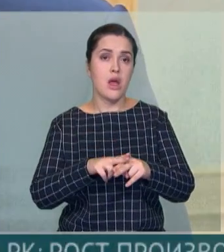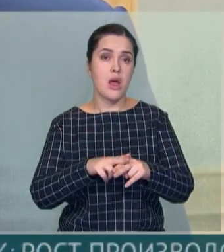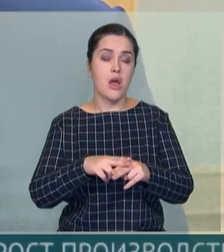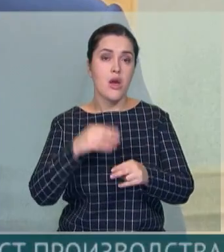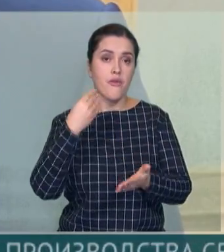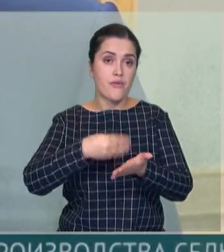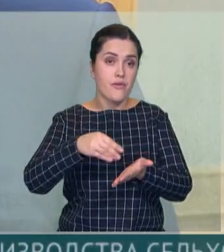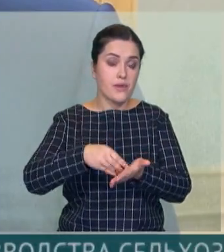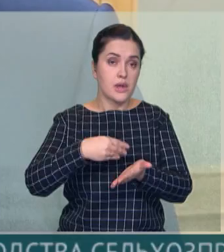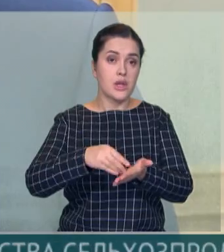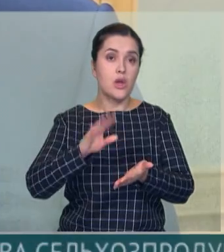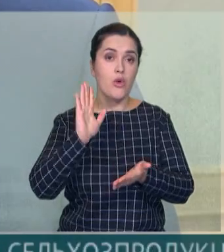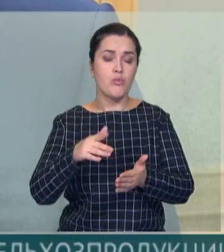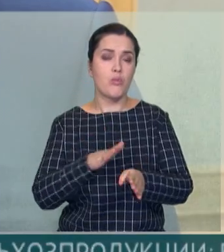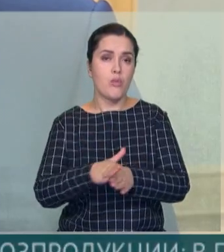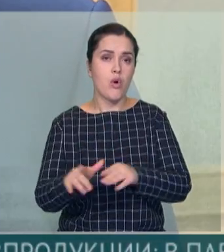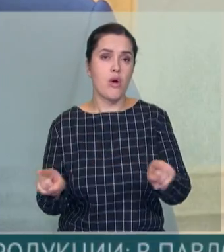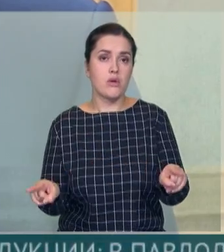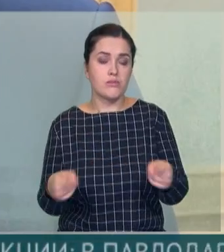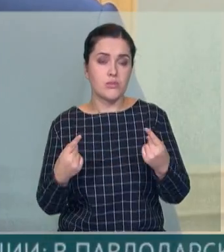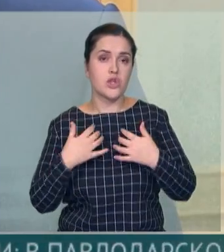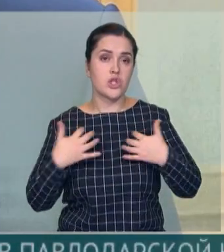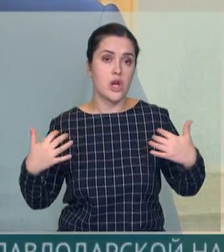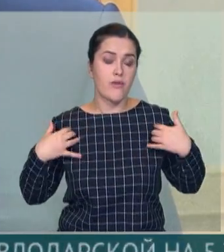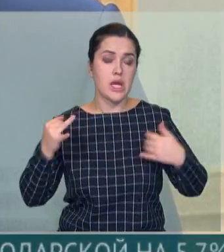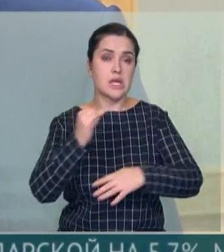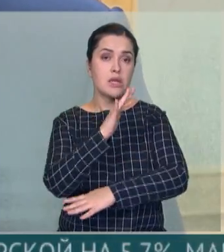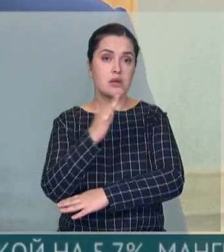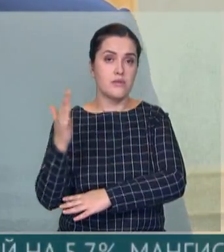еликом, и то есть полностью восстановить флору и фауну данного территории.